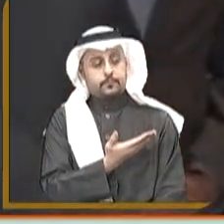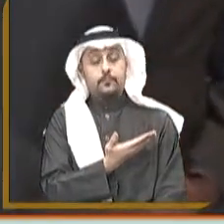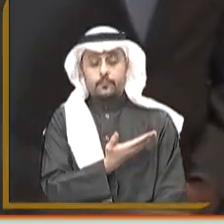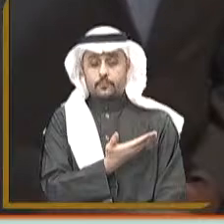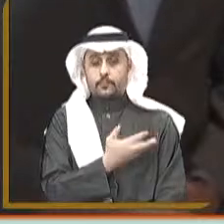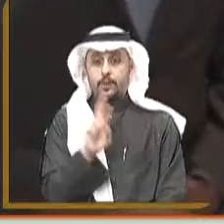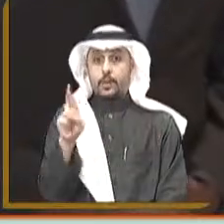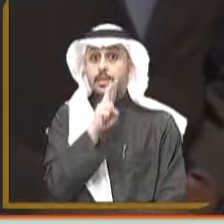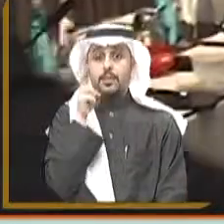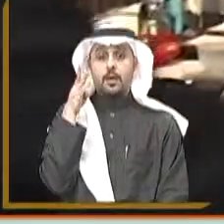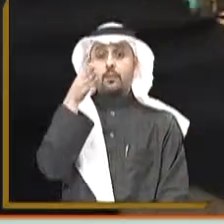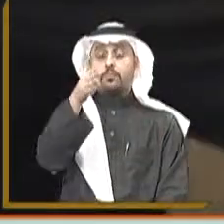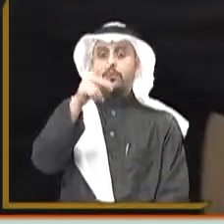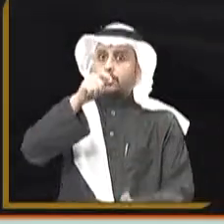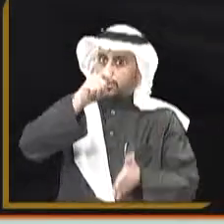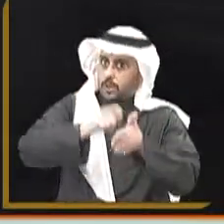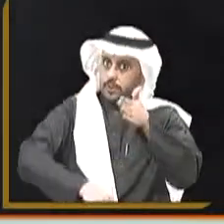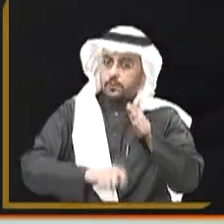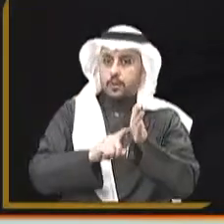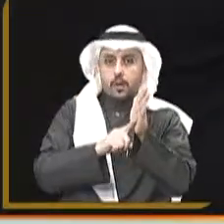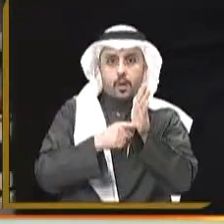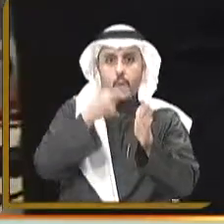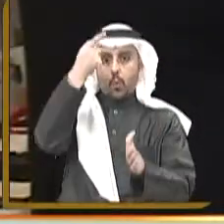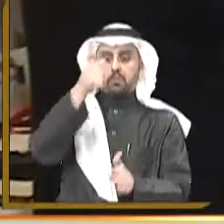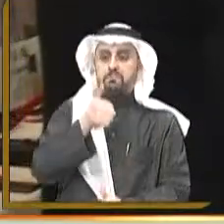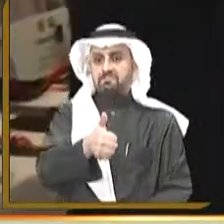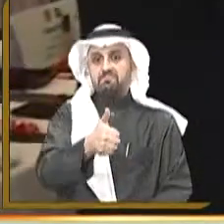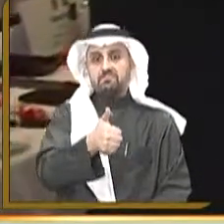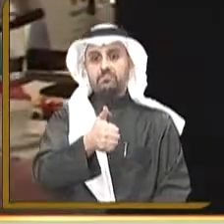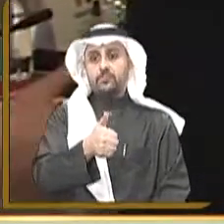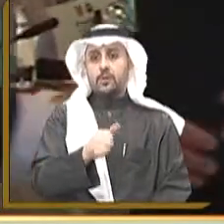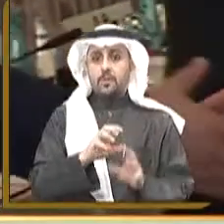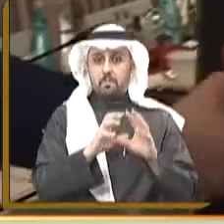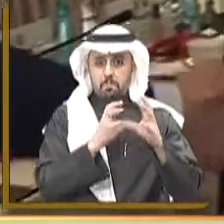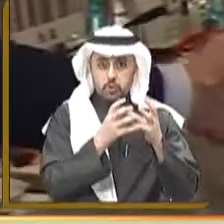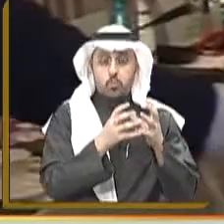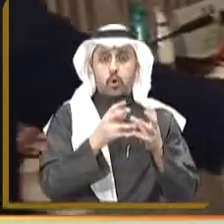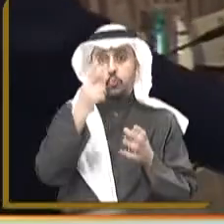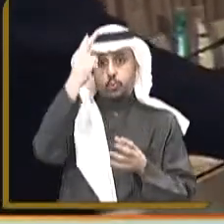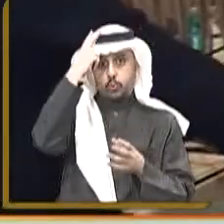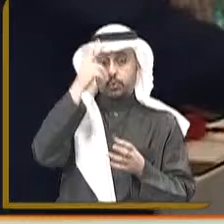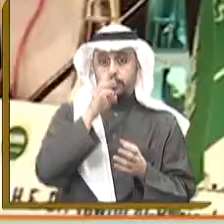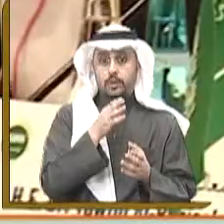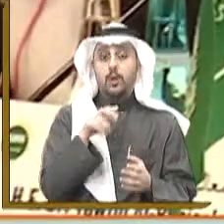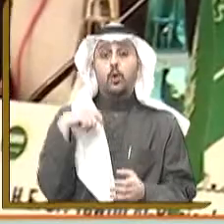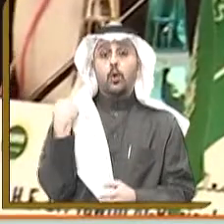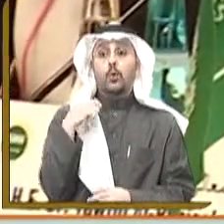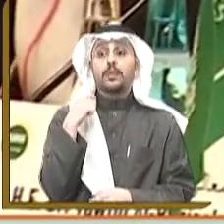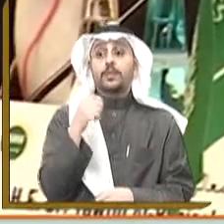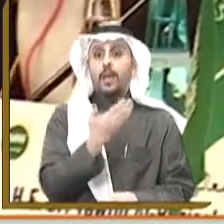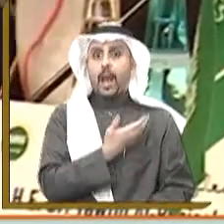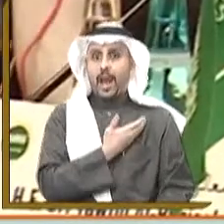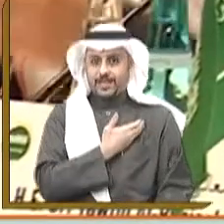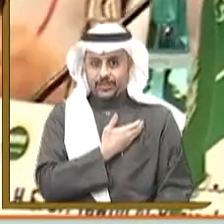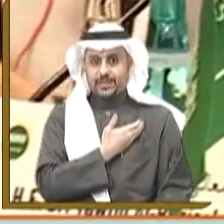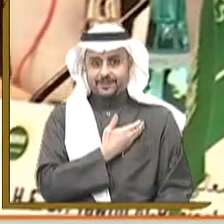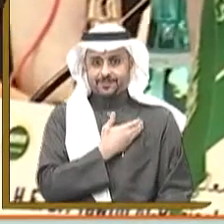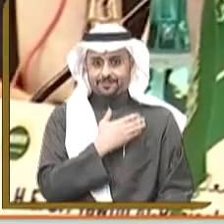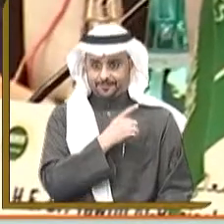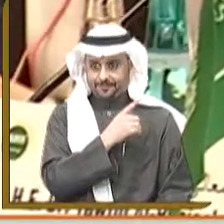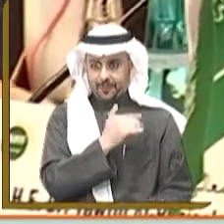في زيارة رسمية هي الأولى من نوعها، بدأ وفد سعودي برئاسة وزير الحج والعمرة الدكتور توفيق